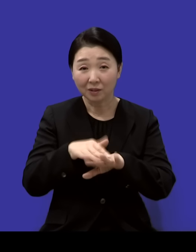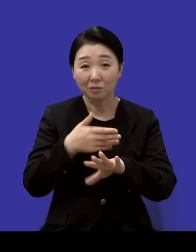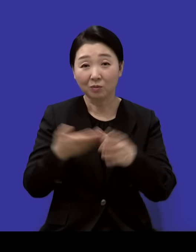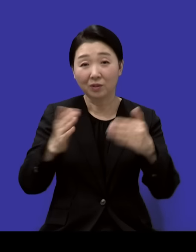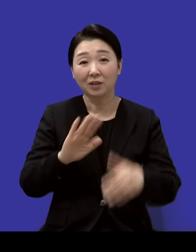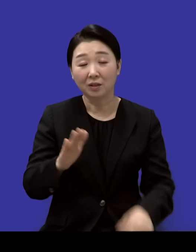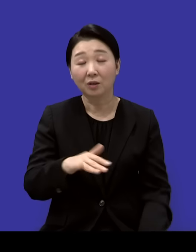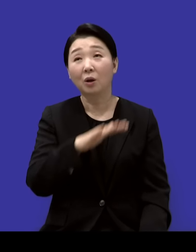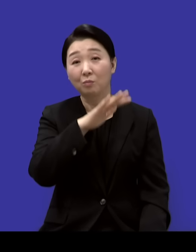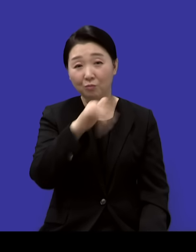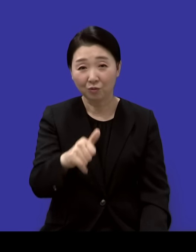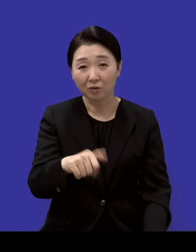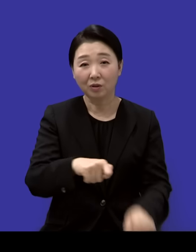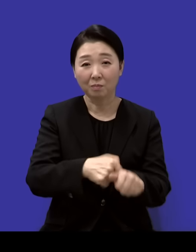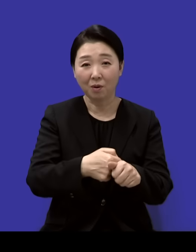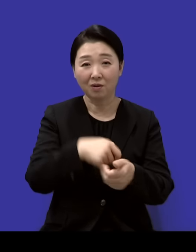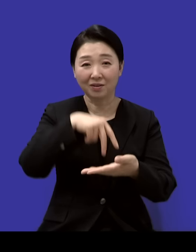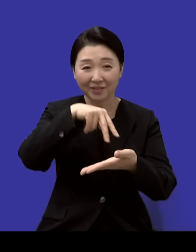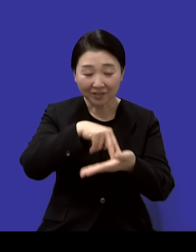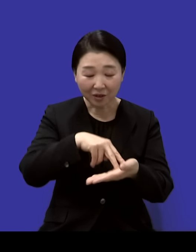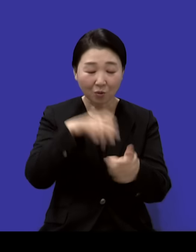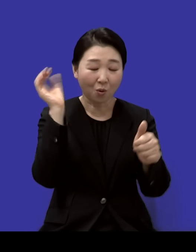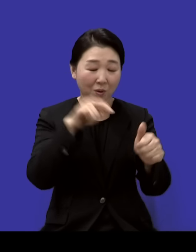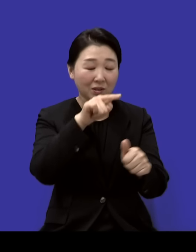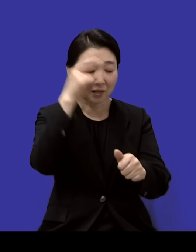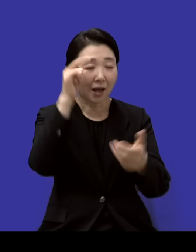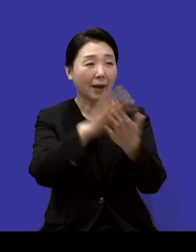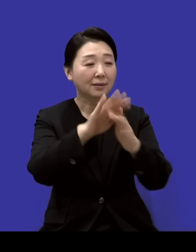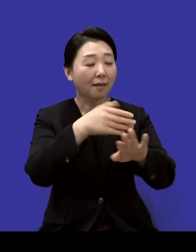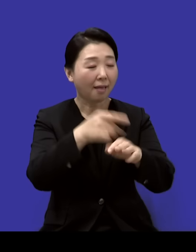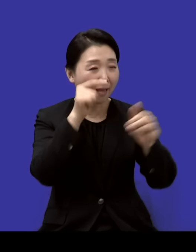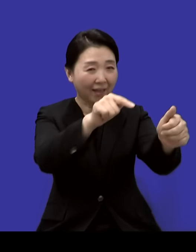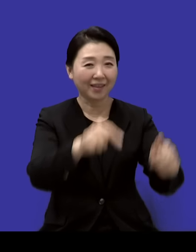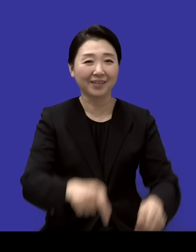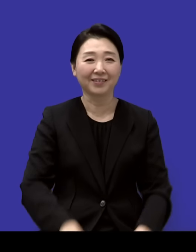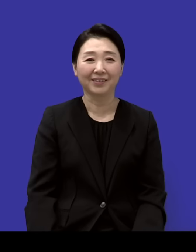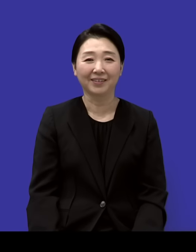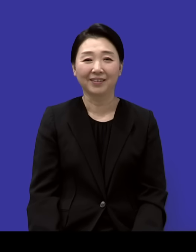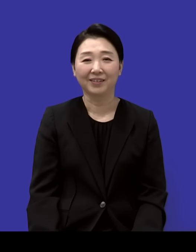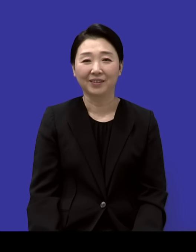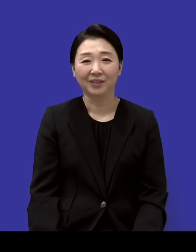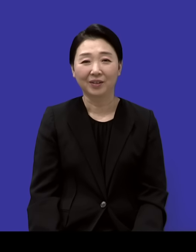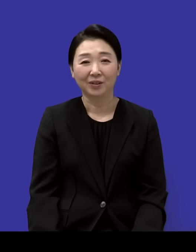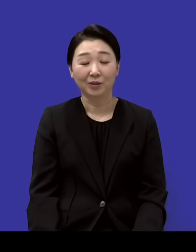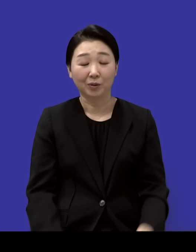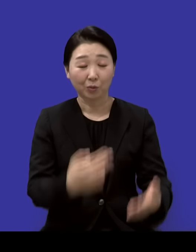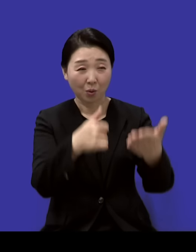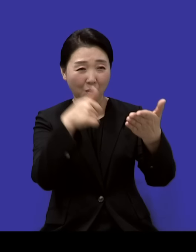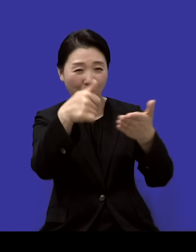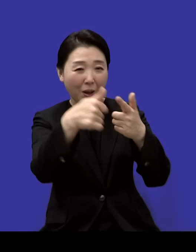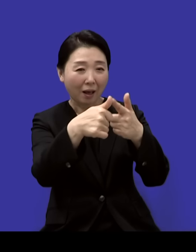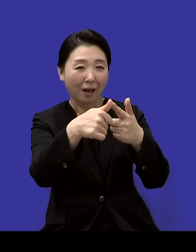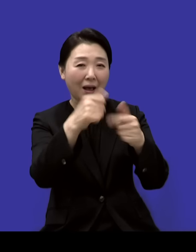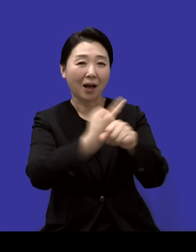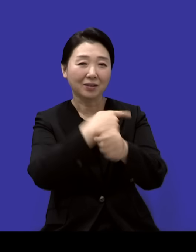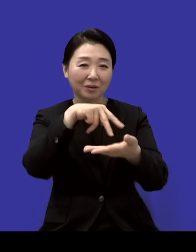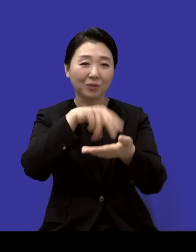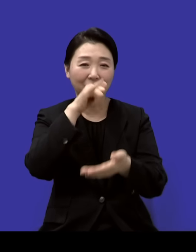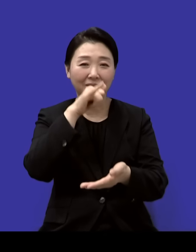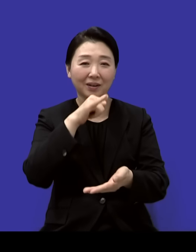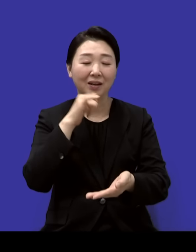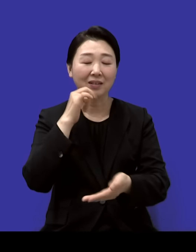않고요. 네. 불러서 벌을 세우고 혼을 낸 다음에 네가 뒤집어. 네가 해라. 이런 스타일이 손자국을 내도 1시간을 무릎 꿇고 있는데요. 참 아니,